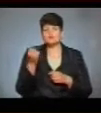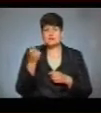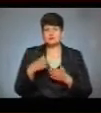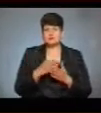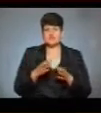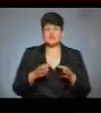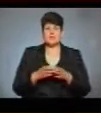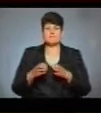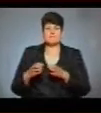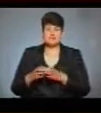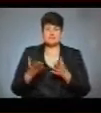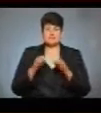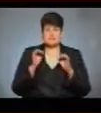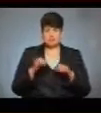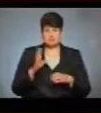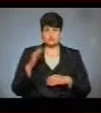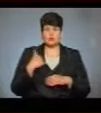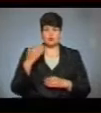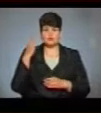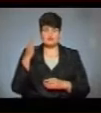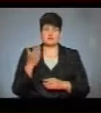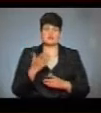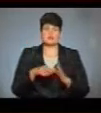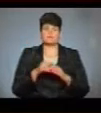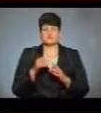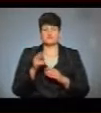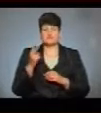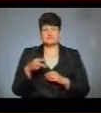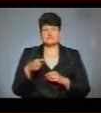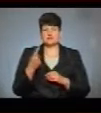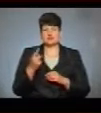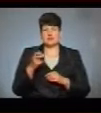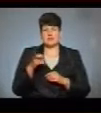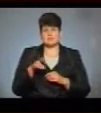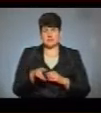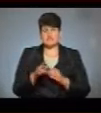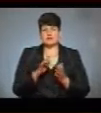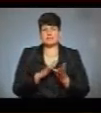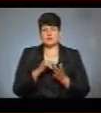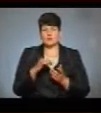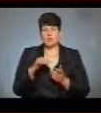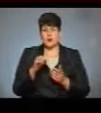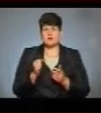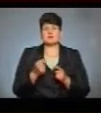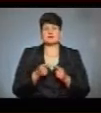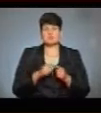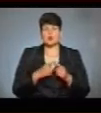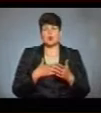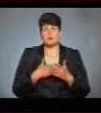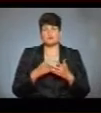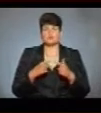партій, за які можна буде голосувати на парламентських виборах 21 липня. «Центр.UA» – це громадська організація,